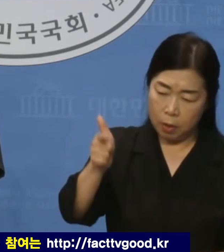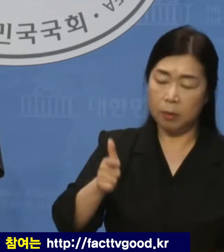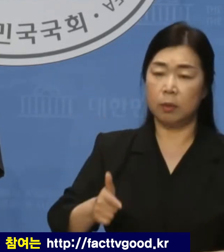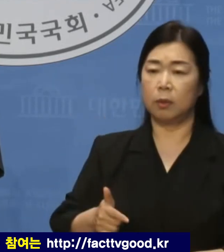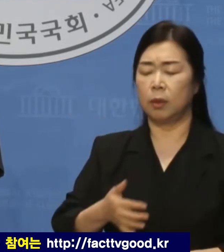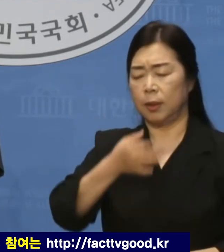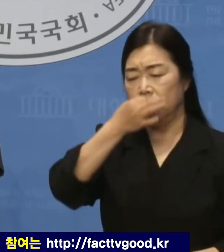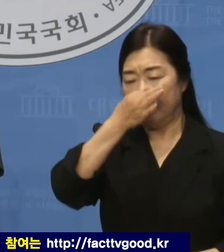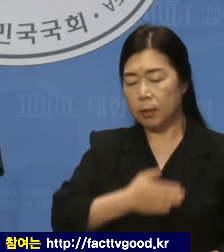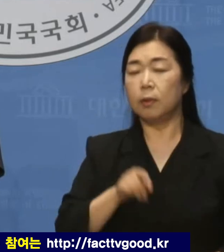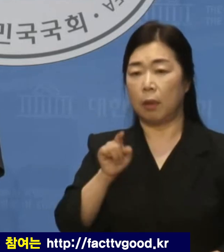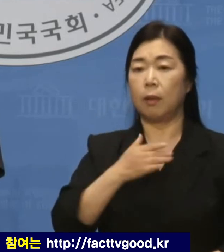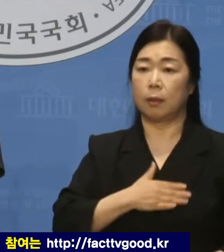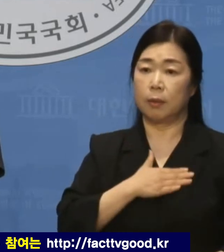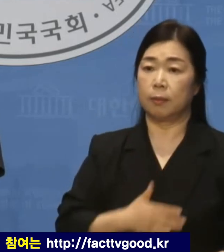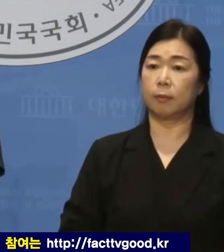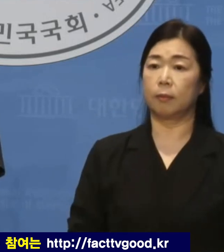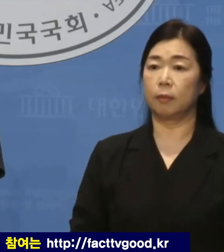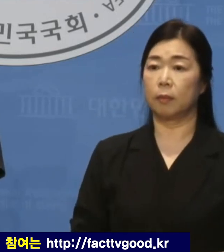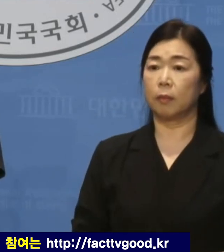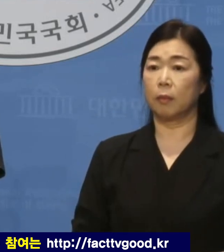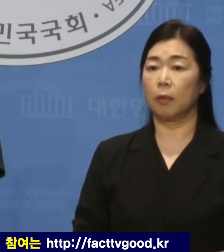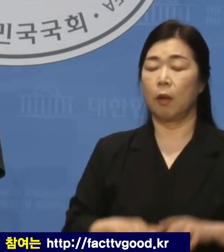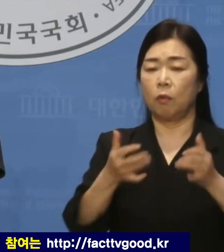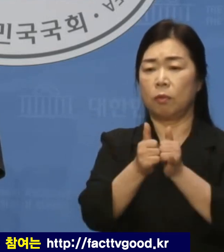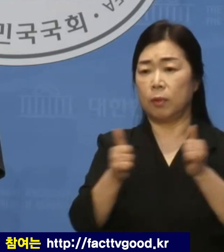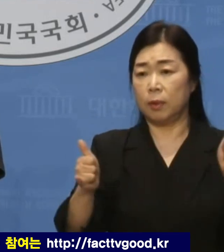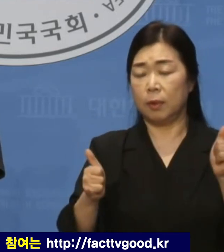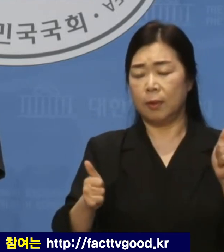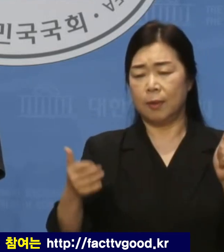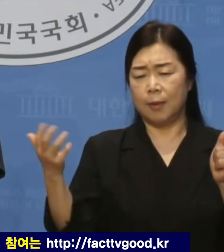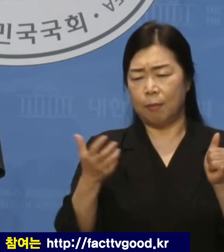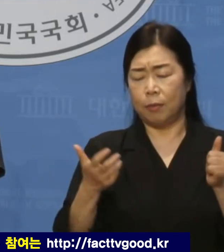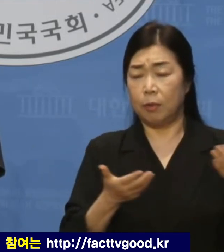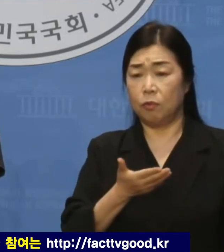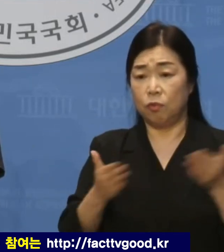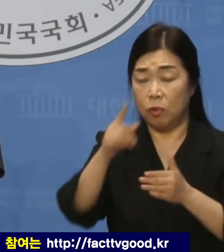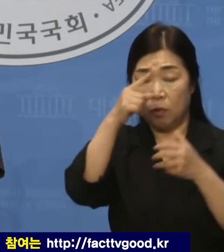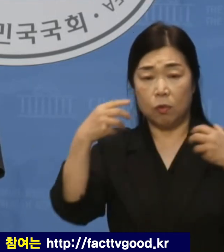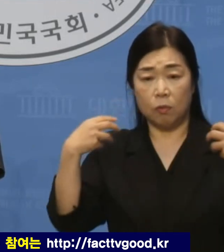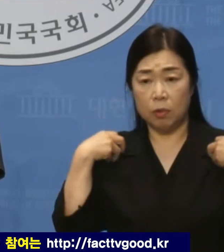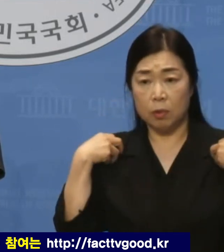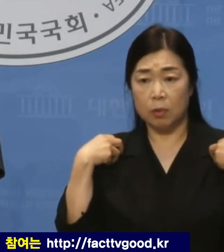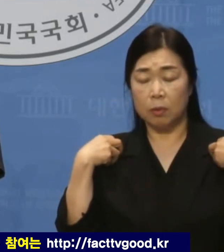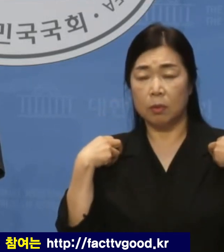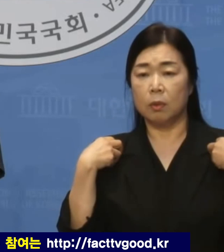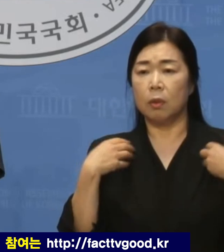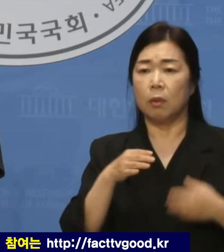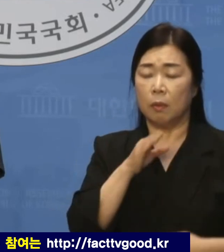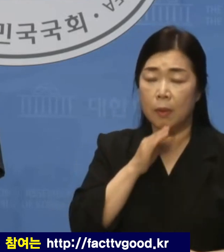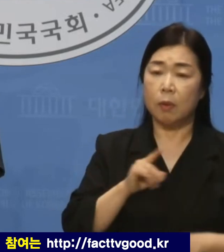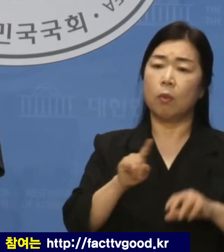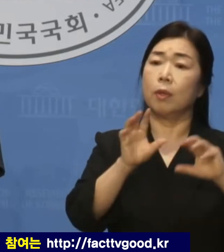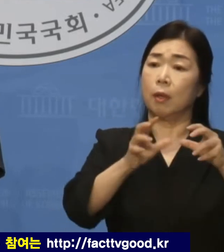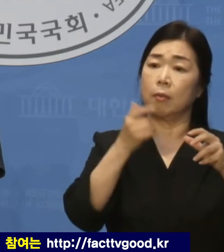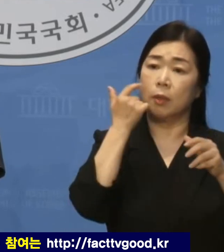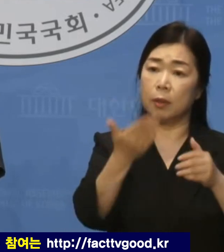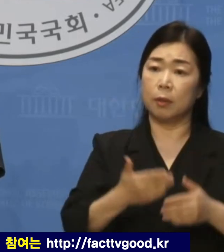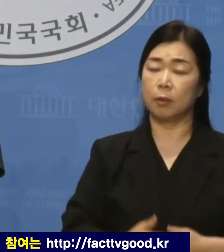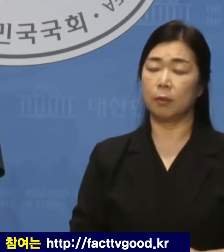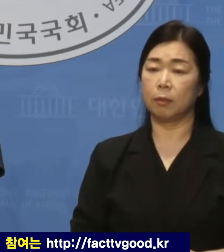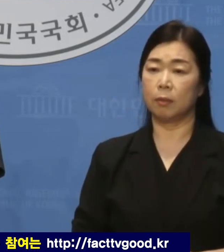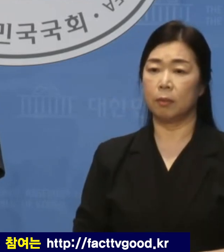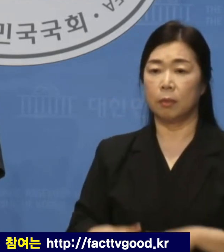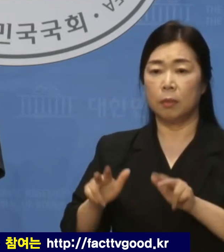험난하기 때문입니다. 이렇게 국민을 아프게 하는 정부는 어느 나라 정부입니까?